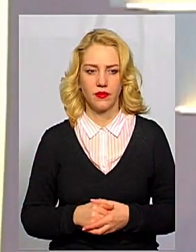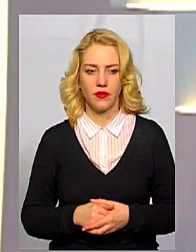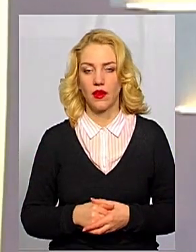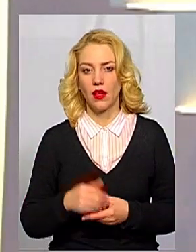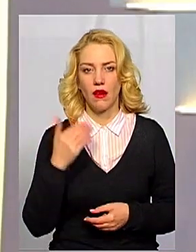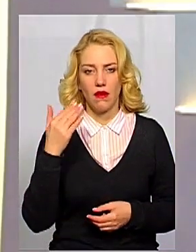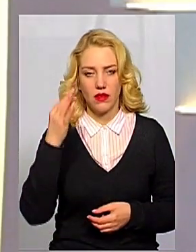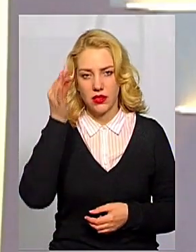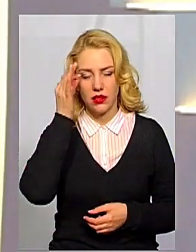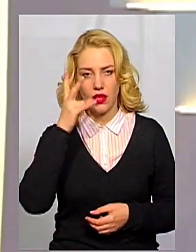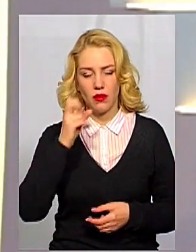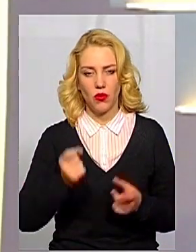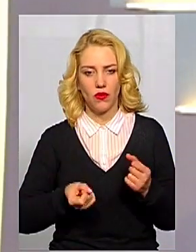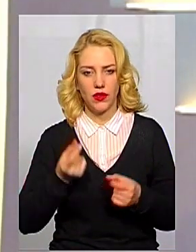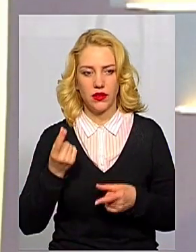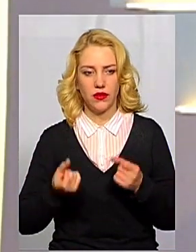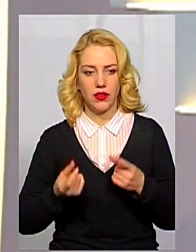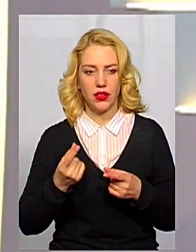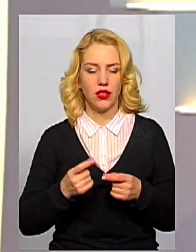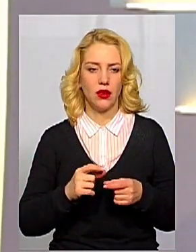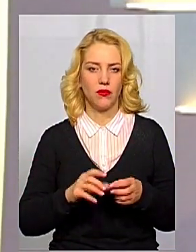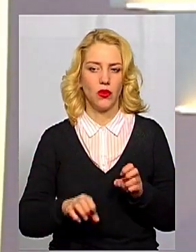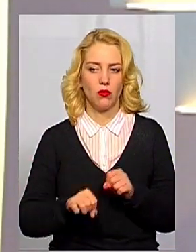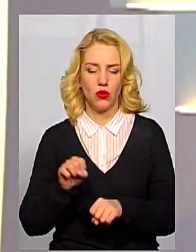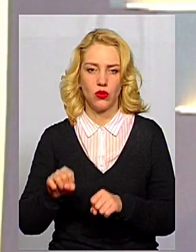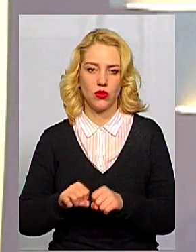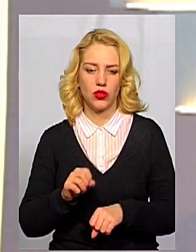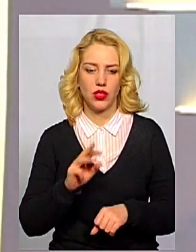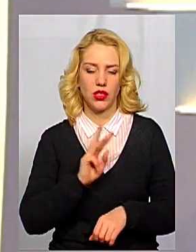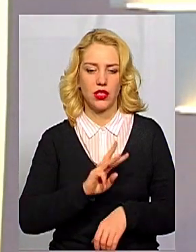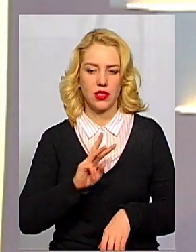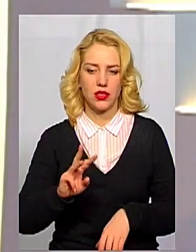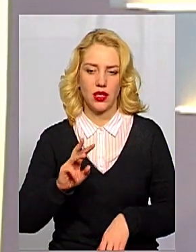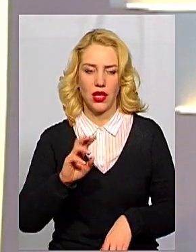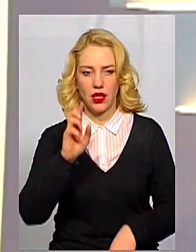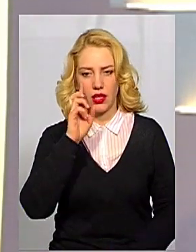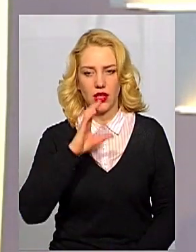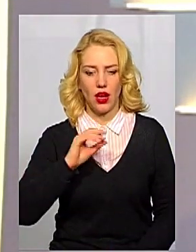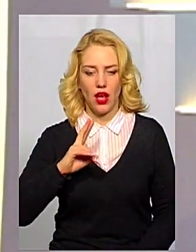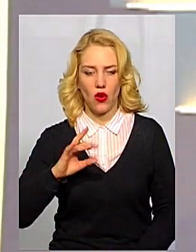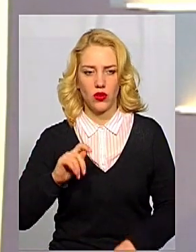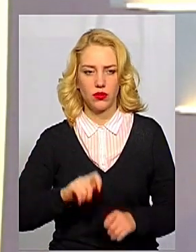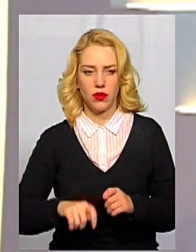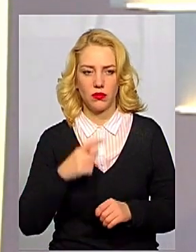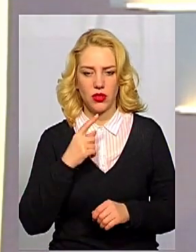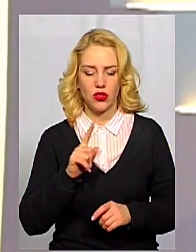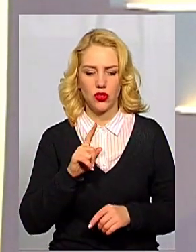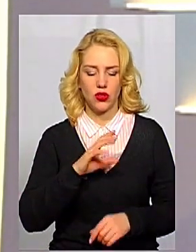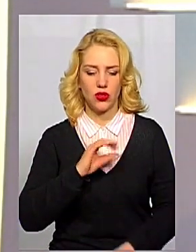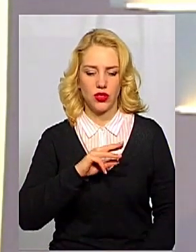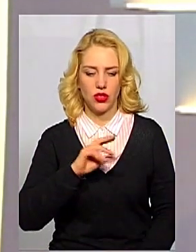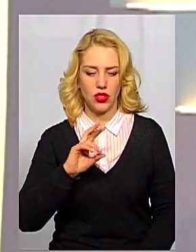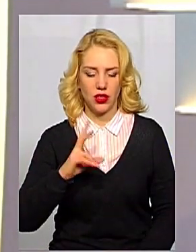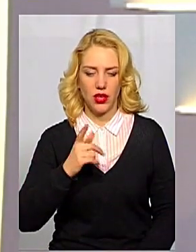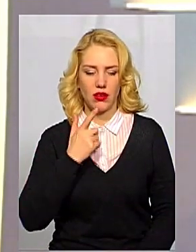Ви згадали про виявлені порушення, і бачу на сайті Держекоінспекції от свіжа інформація про те, що у січні у Красилівському, Білогірському